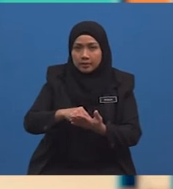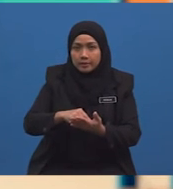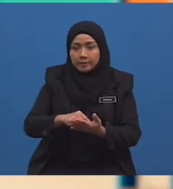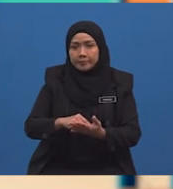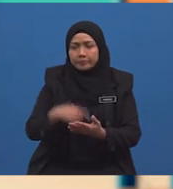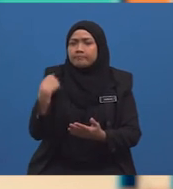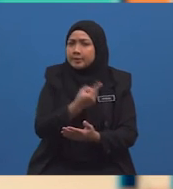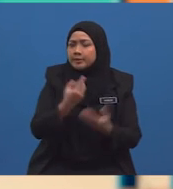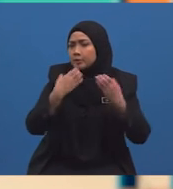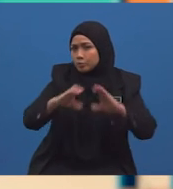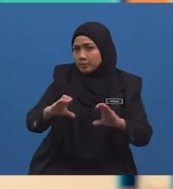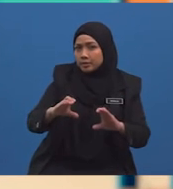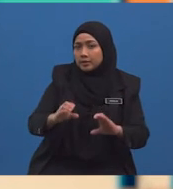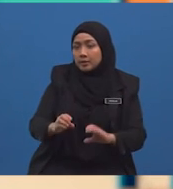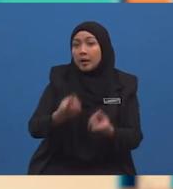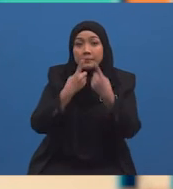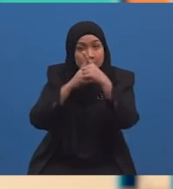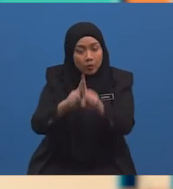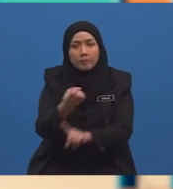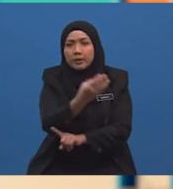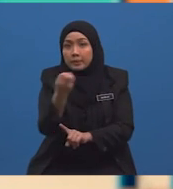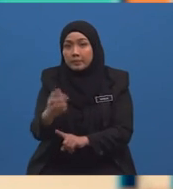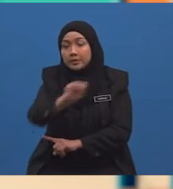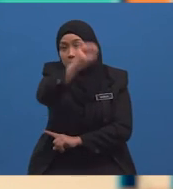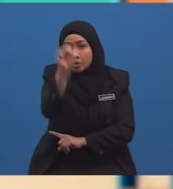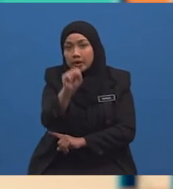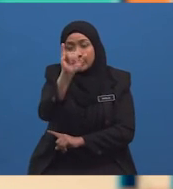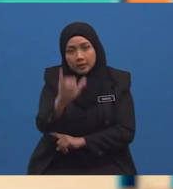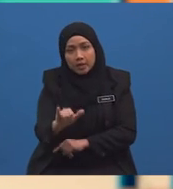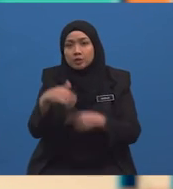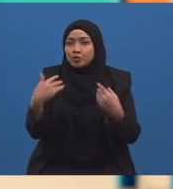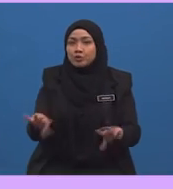cuba menjawab beberapa soalan yang cikgu sediakan.